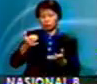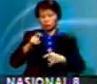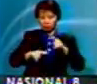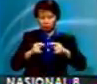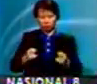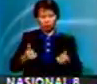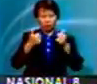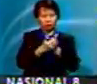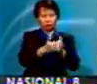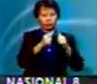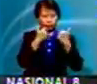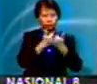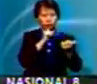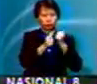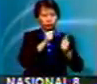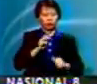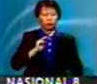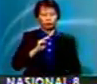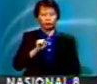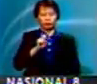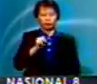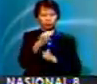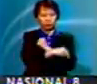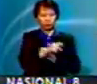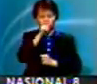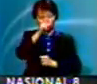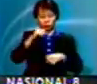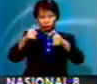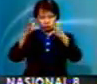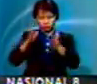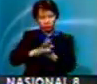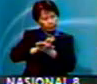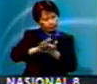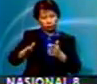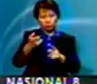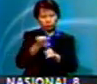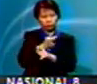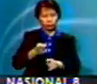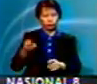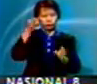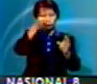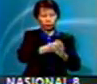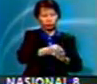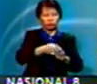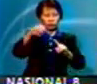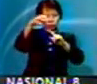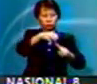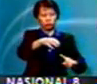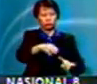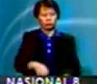segera diambil oleh Persatuan Sukan dan Majlis Sukan Negeri memastikan atlet bersih sebelum menyertai sebarang kejohanan.